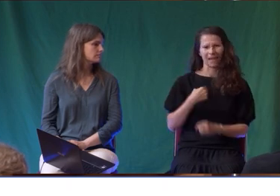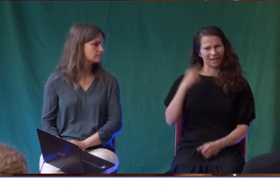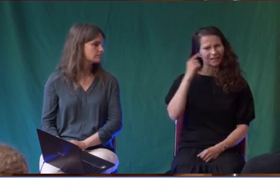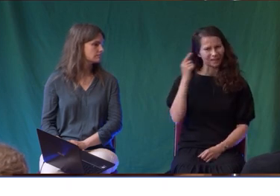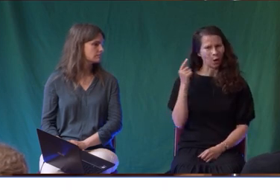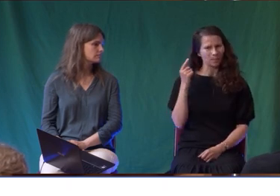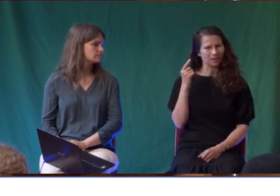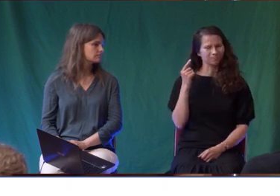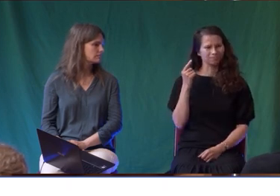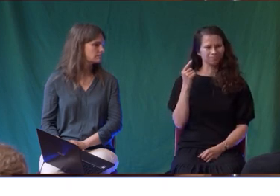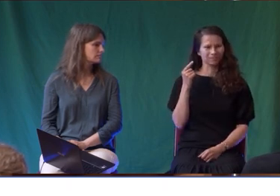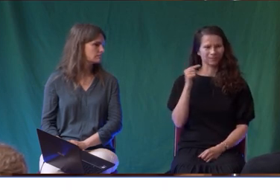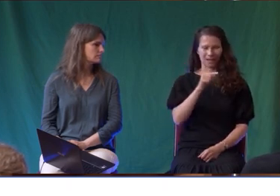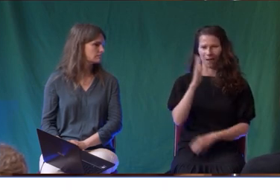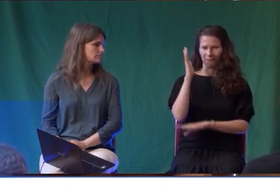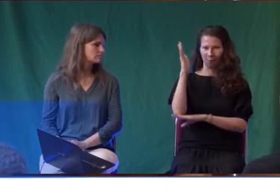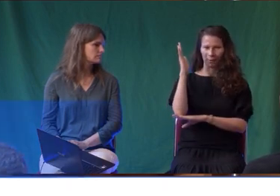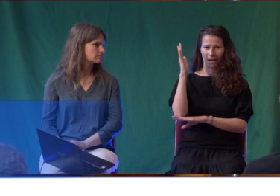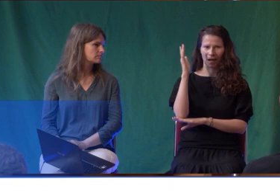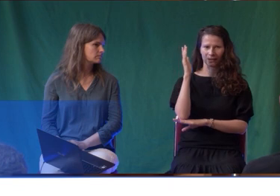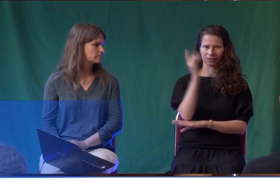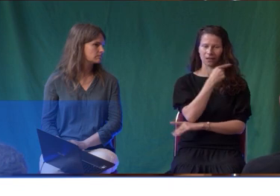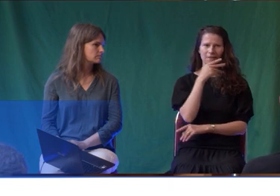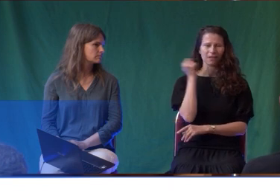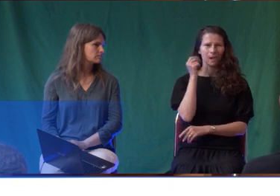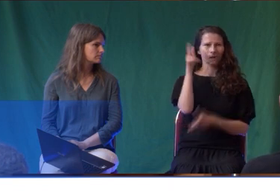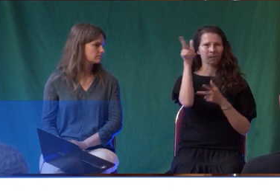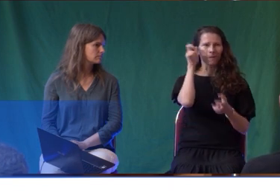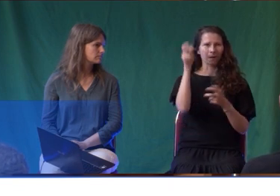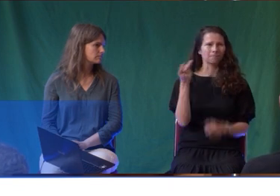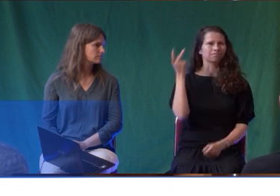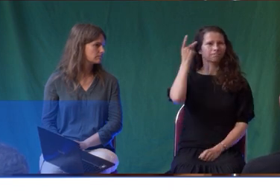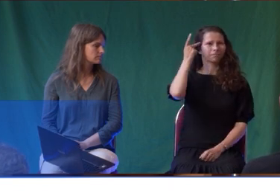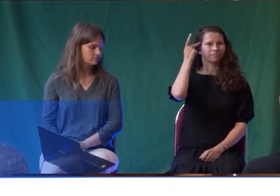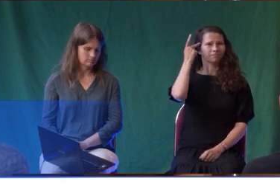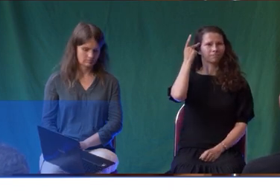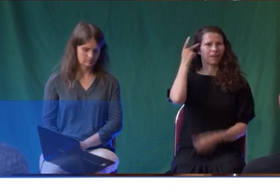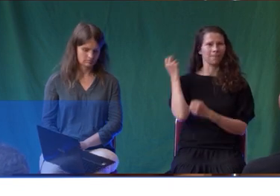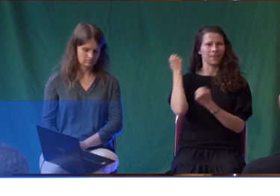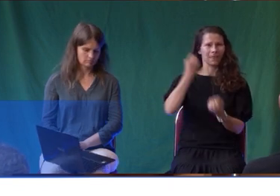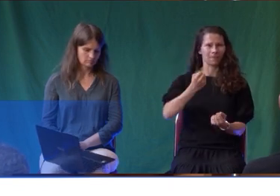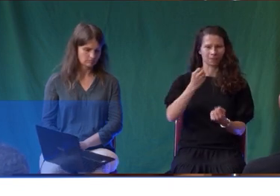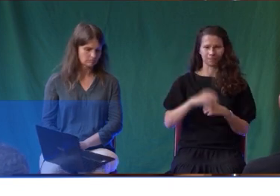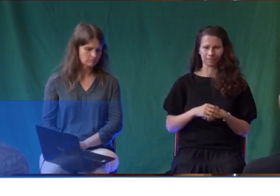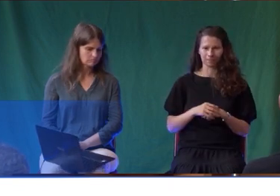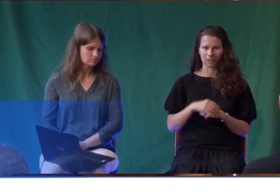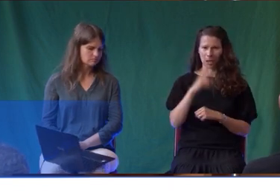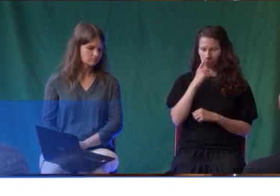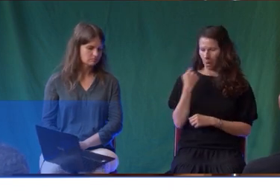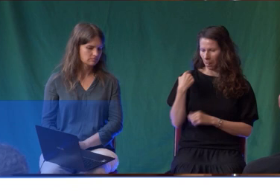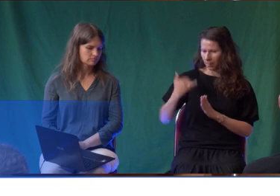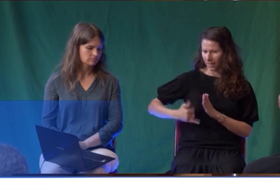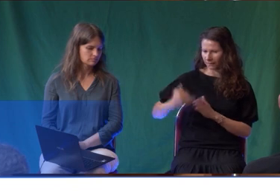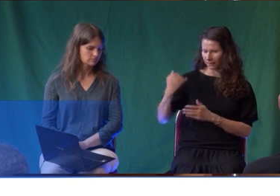Gedanken aus diesem Vortrag im Hinterkopf mit nach Hause nehmen auch aber nicht nur die letzten und dafür